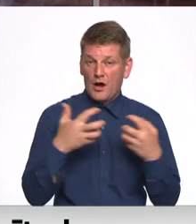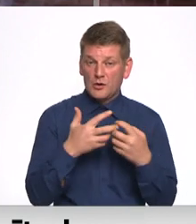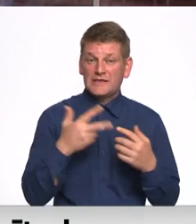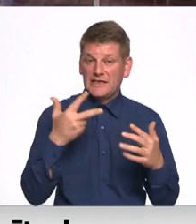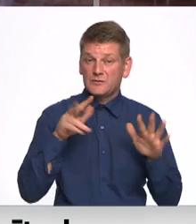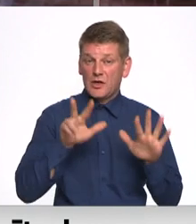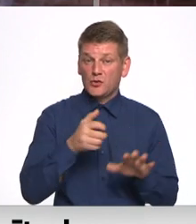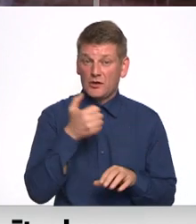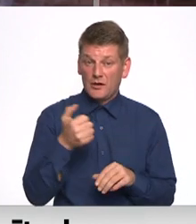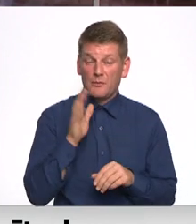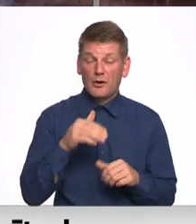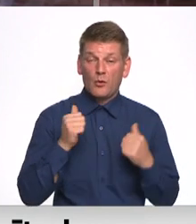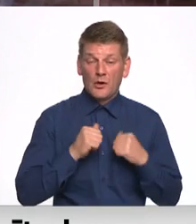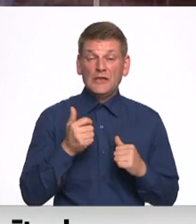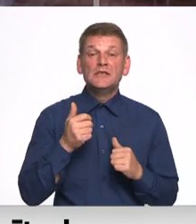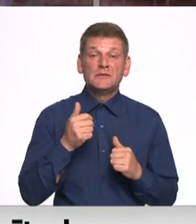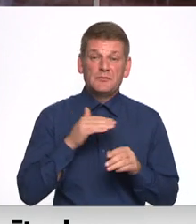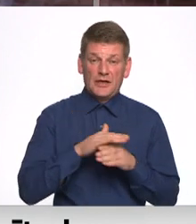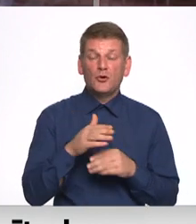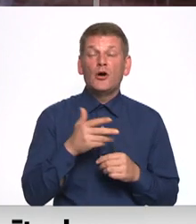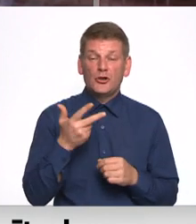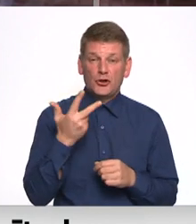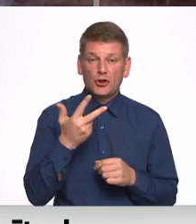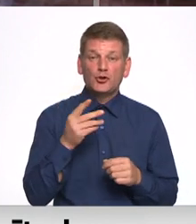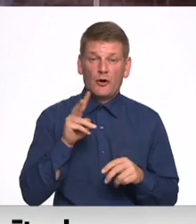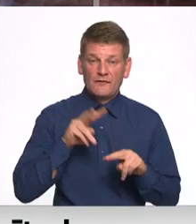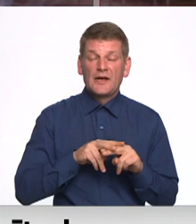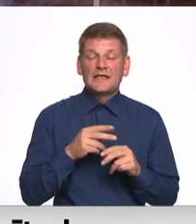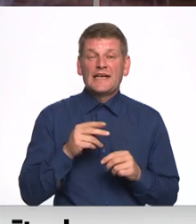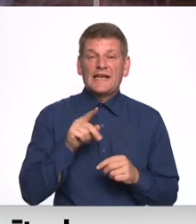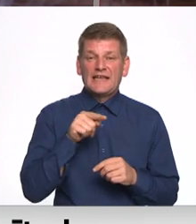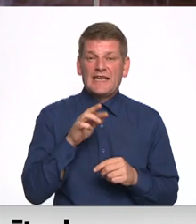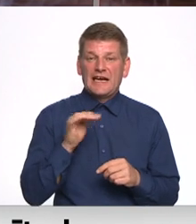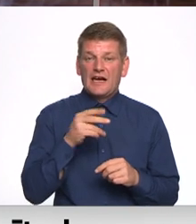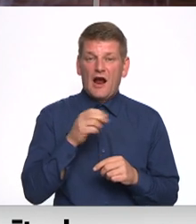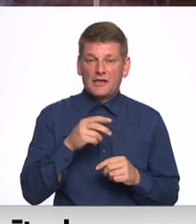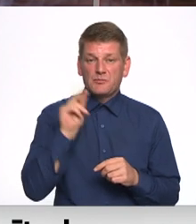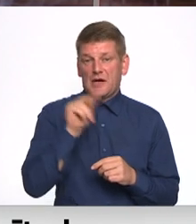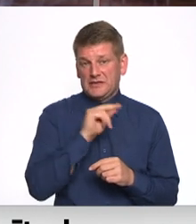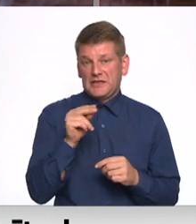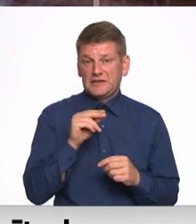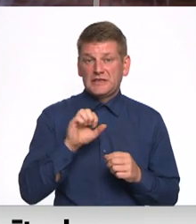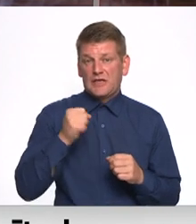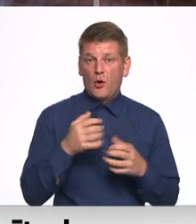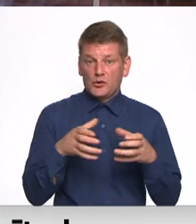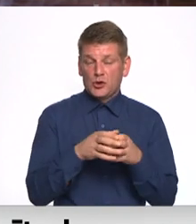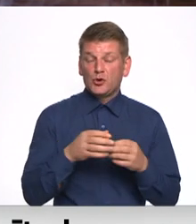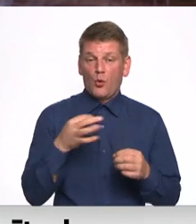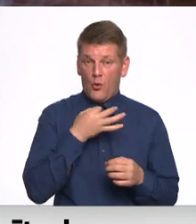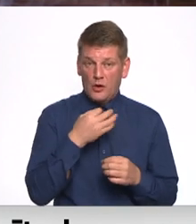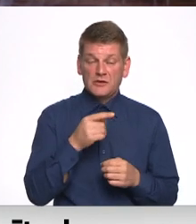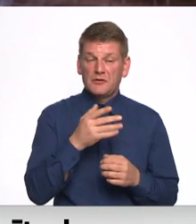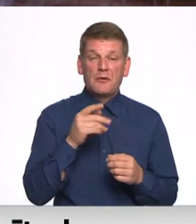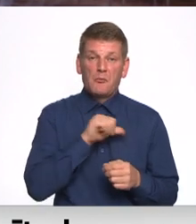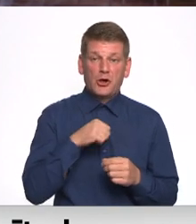1938. Gadā par godpilno trešo vietu ieguvis Trikātes baznīcas draudzes kors. Paši trikātieši nemaz nav zinājuši, ka kauss saglabājies un